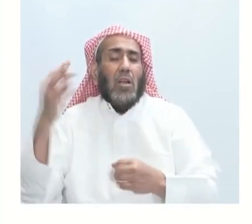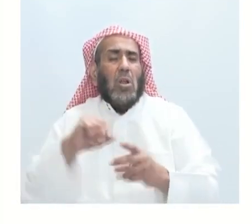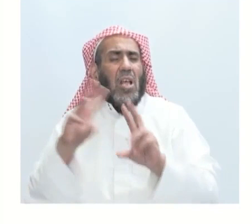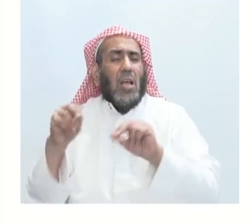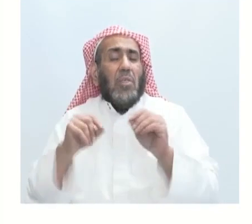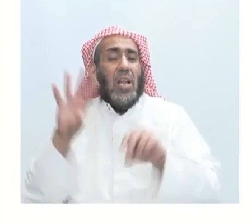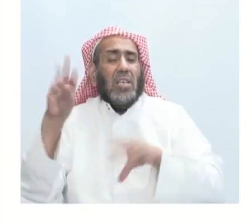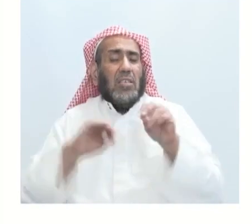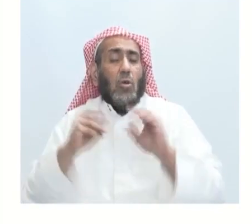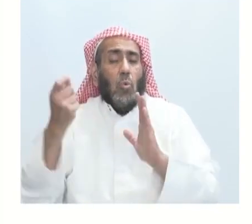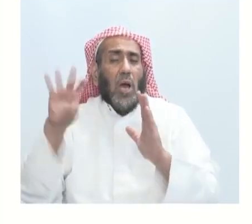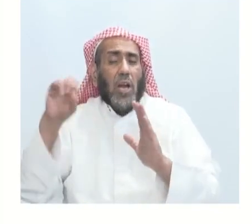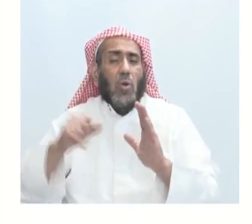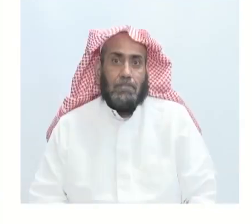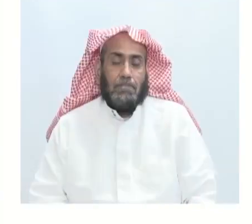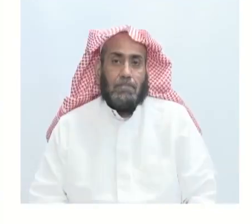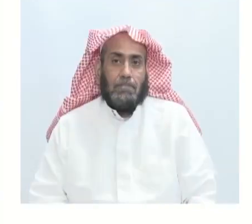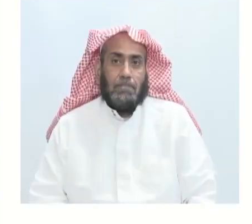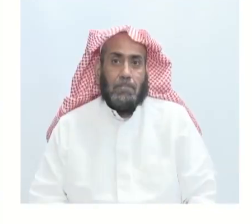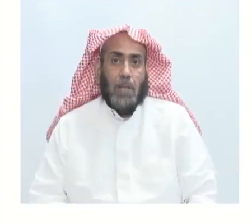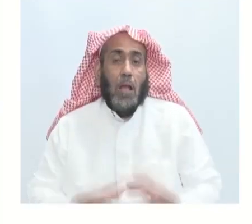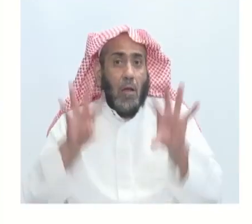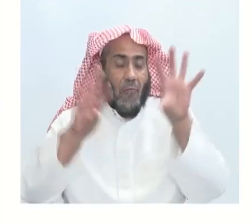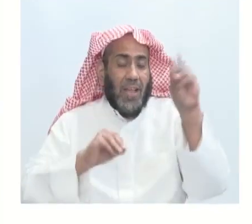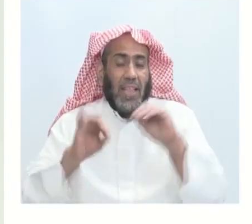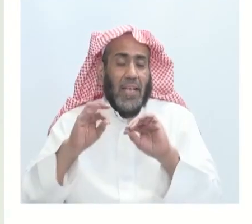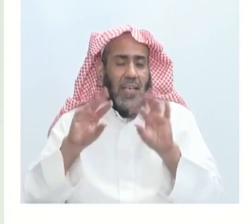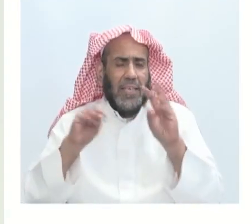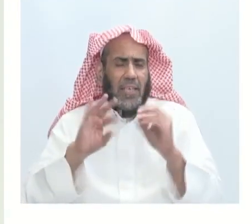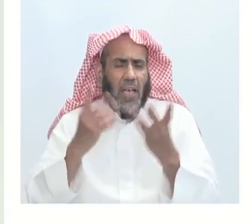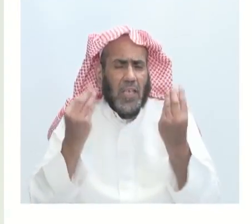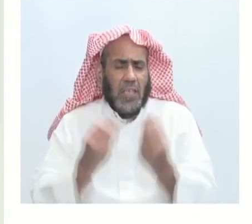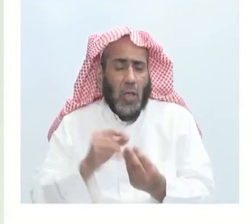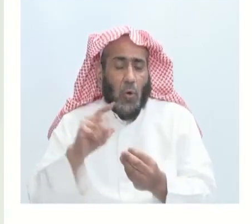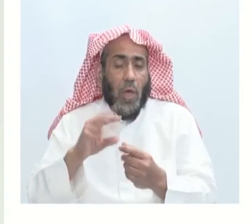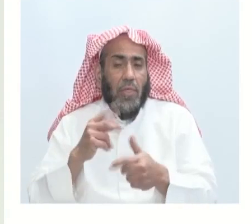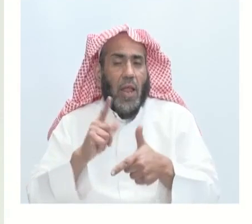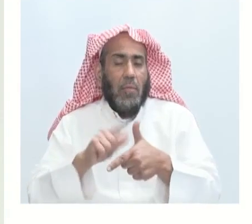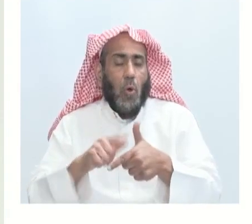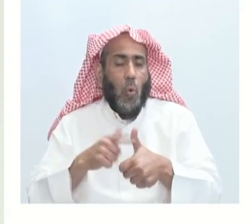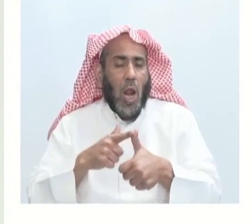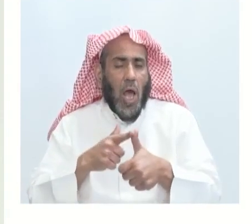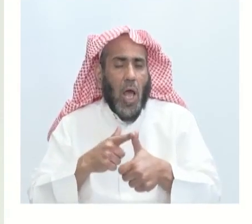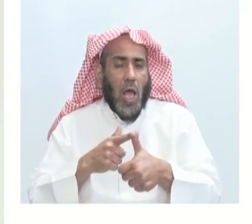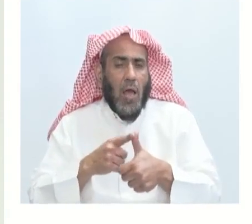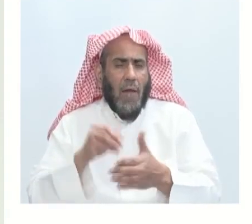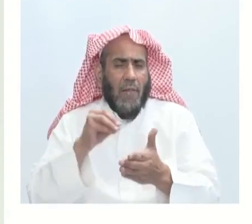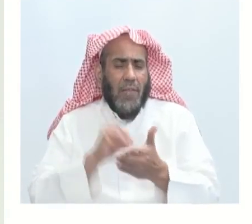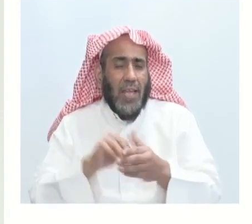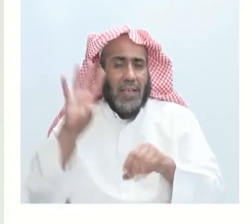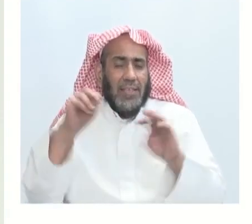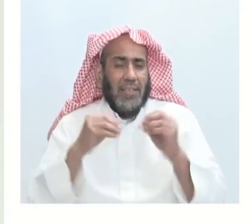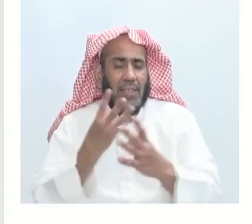كقصه القصه والروايه وكذلك ايضا المقاله فن القصه والروايه طبعا القصه مرت بثلاث مراحل المرحله الاولى اللي فيها قصه